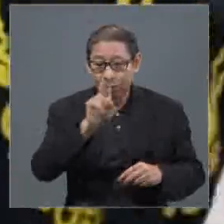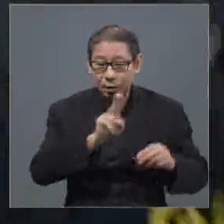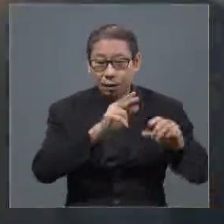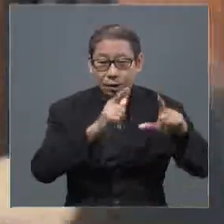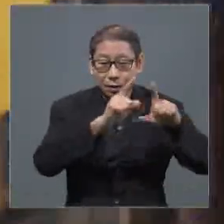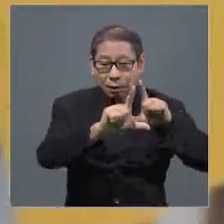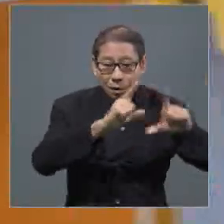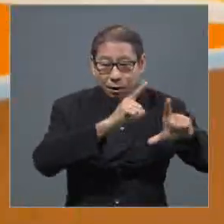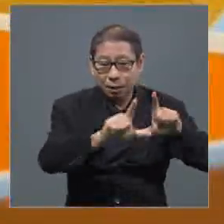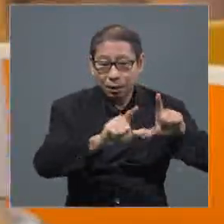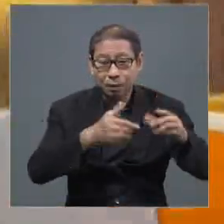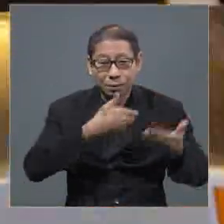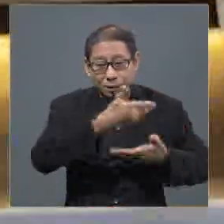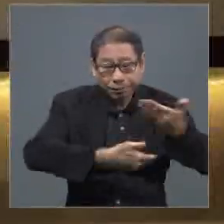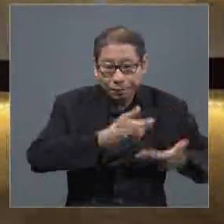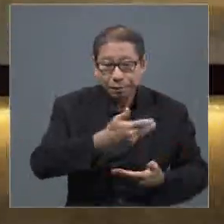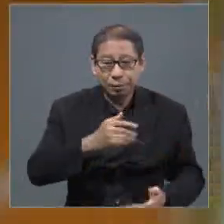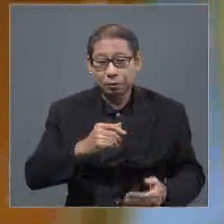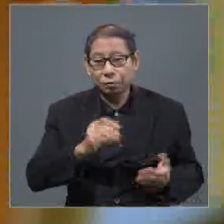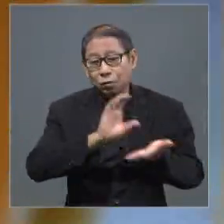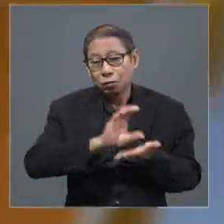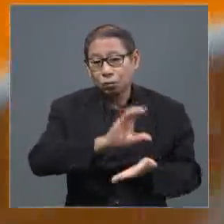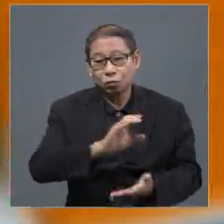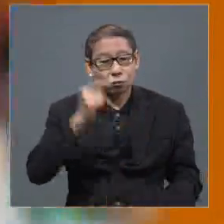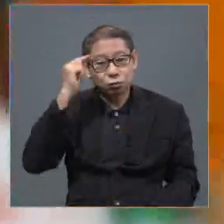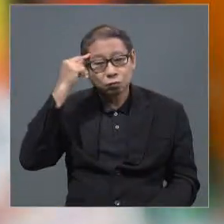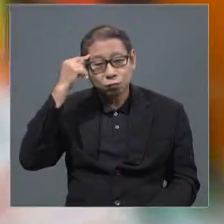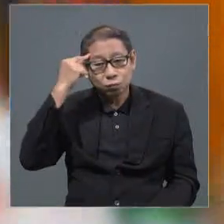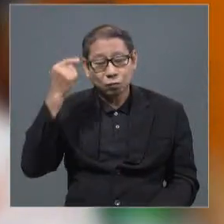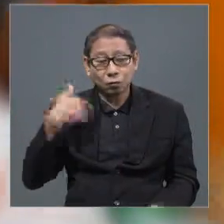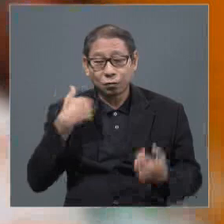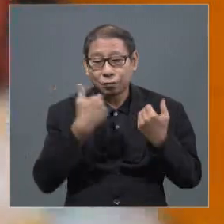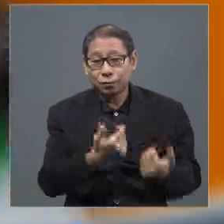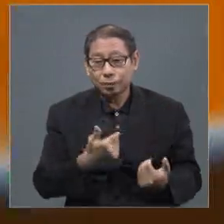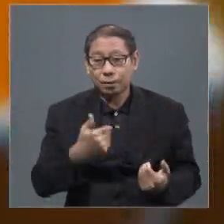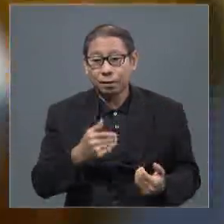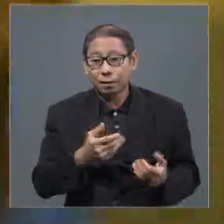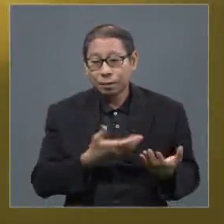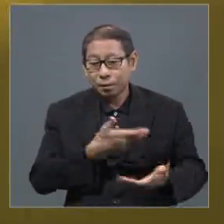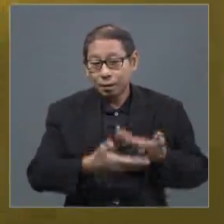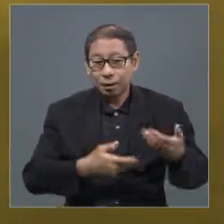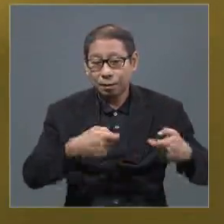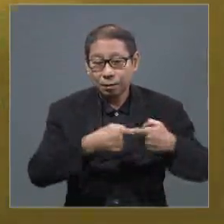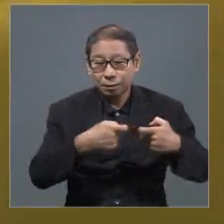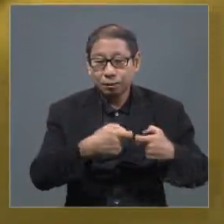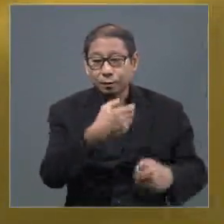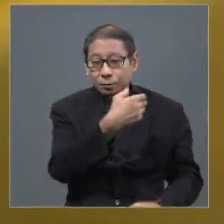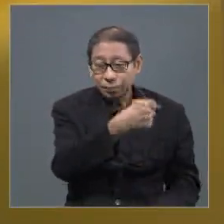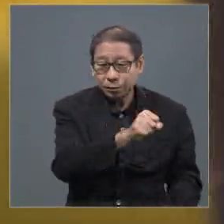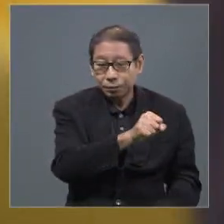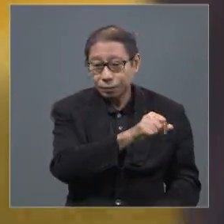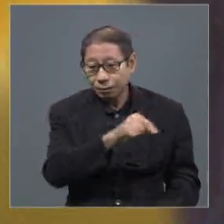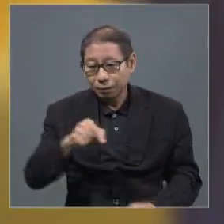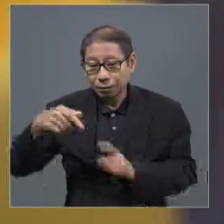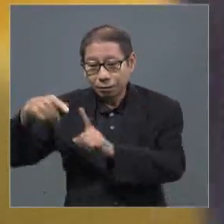ส่งของมาให้ขายจึงไม่ทราบประราคาต้นทุนต่อชิ้นและจะขายบุริไฟฟ้าและอุปกรณ์ไฟฟ้าตั้งแต่หลักสิบไปจนถึงหลัก 1000